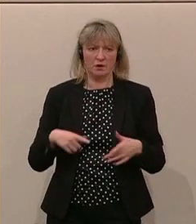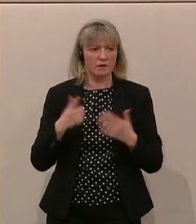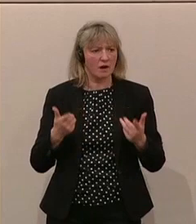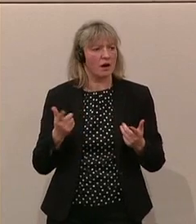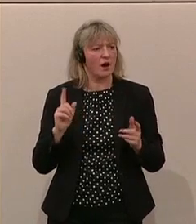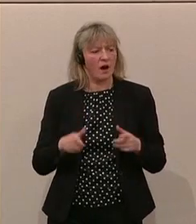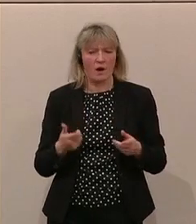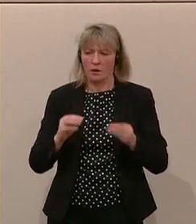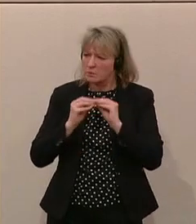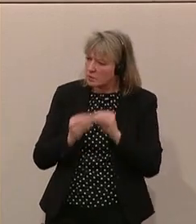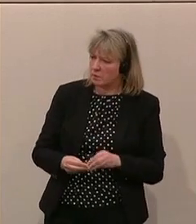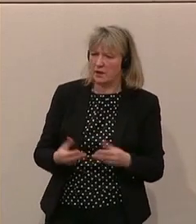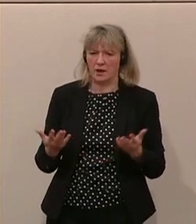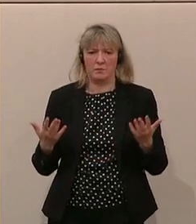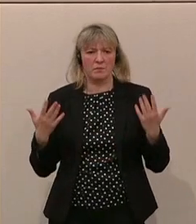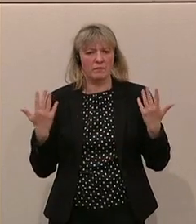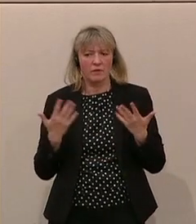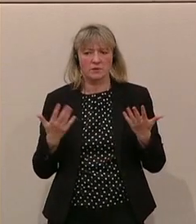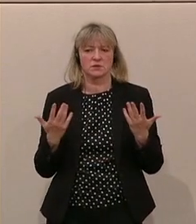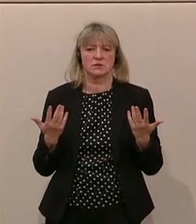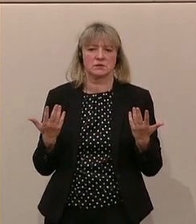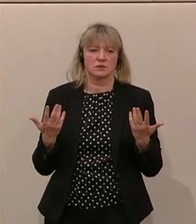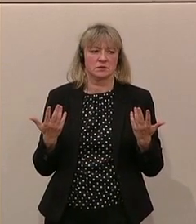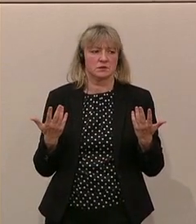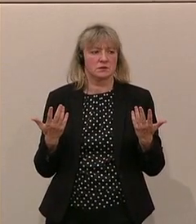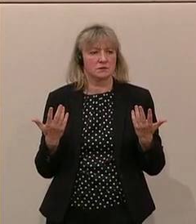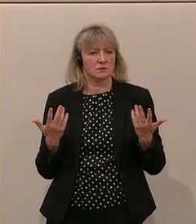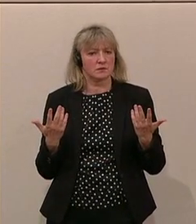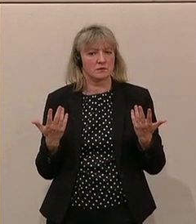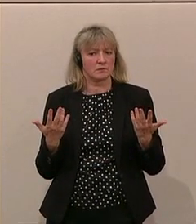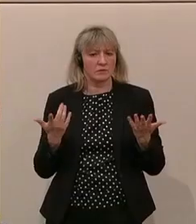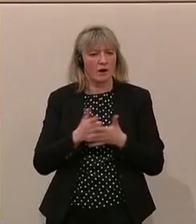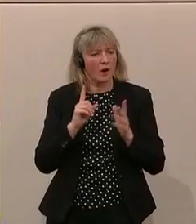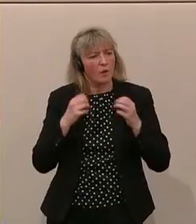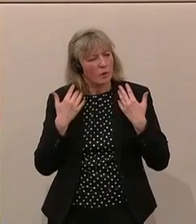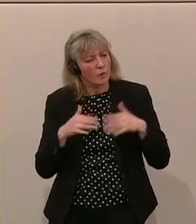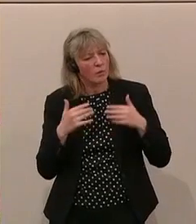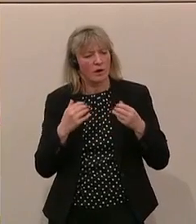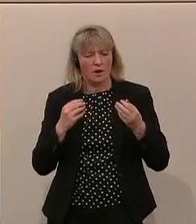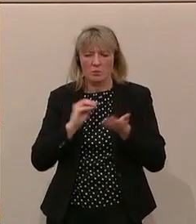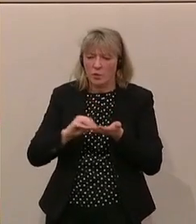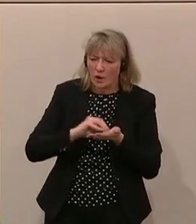steigende Komplexität und der gewaltige